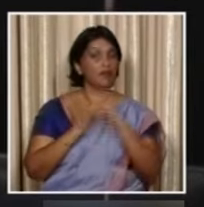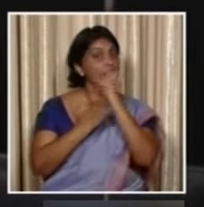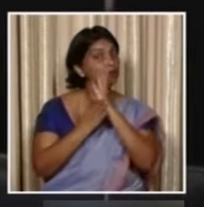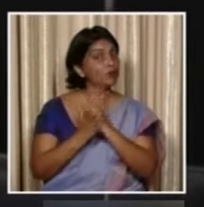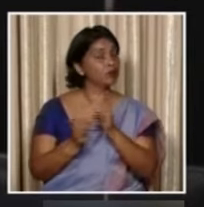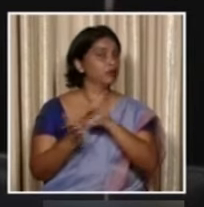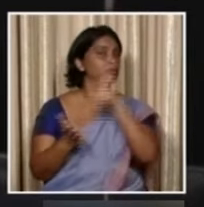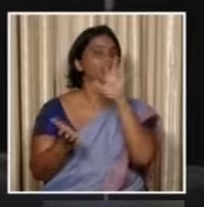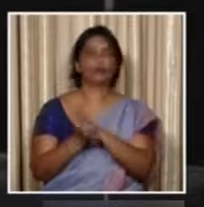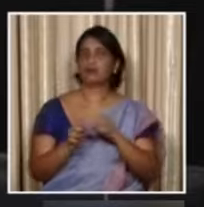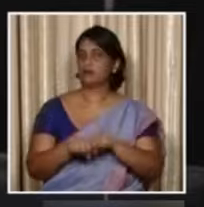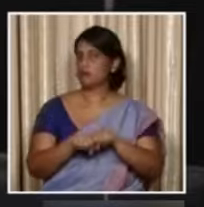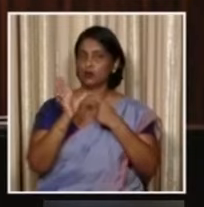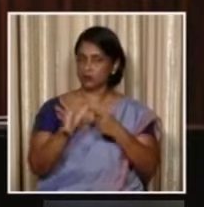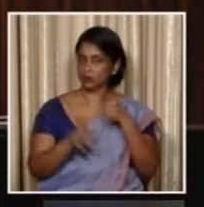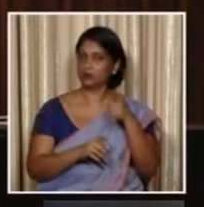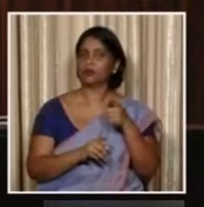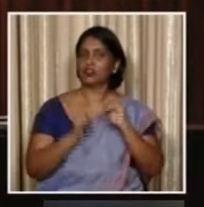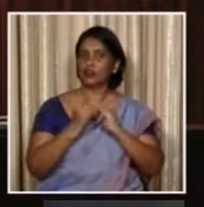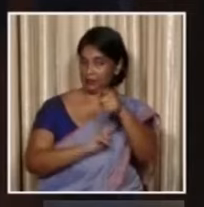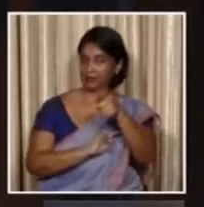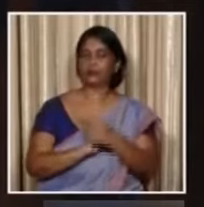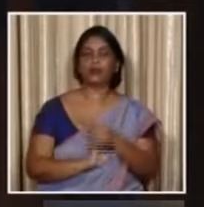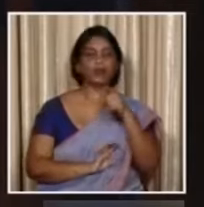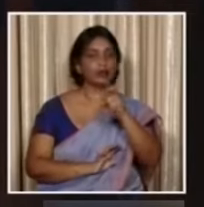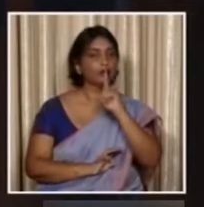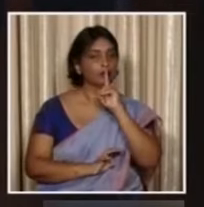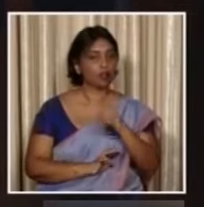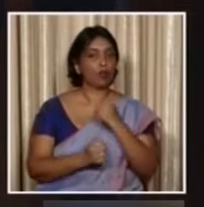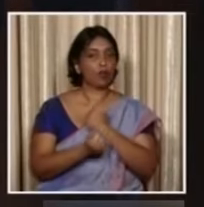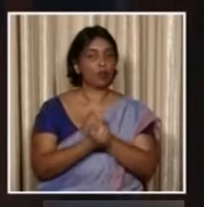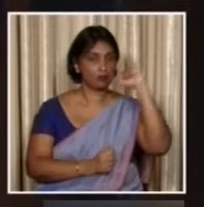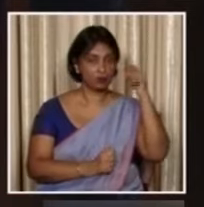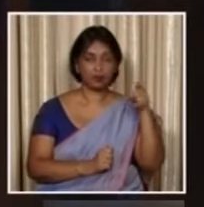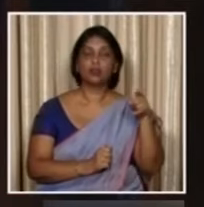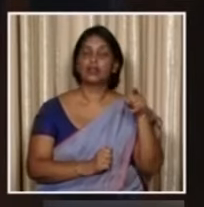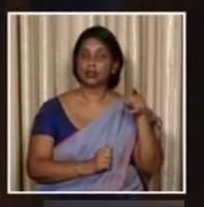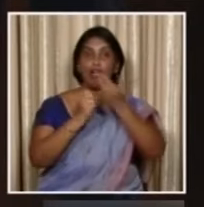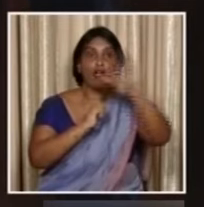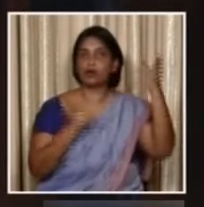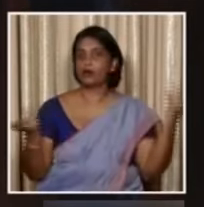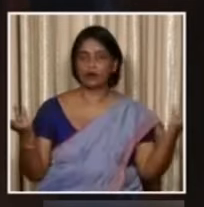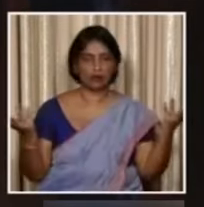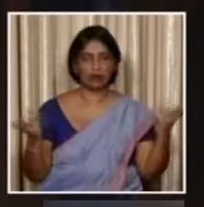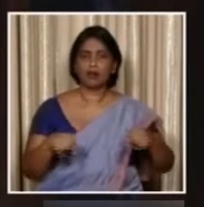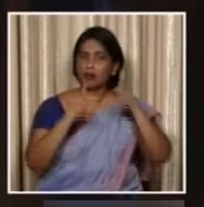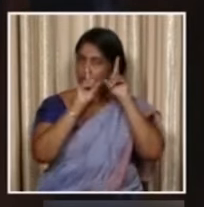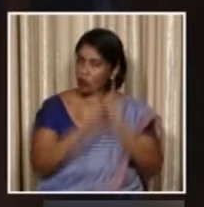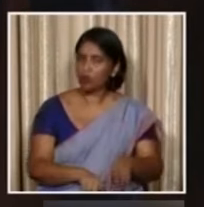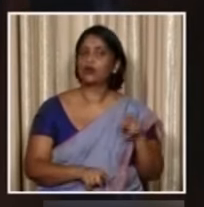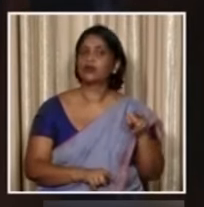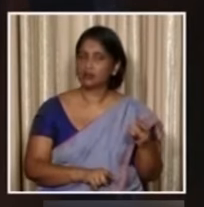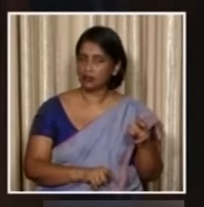ව්‍යවස්ථාපිත දෙයක්. ඒක උල්ලංඝනය කරන්න කාටවත් බෑ. සුසිල් ප්‍රේමජාන්ත මැතිතුමා කිව්වා පොලිස්පති ධූරය හිස් වෙලා නැහැයි කියලා. මෙවැනිම තත්වයක්